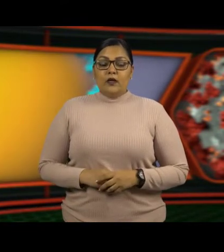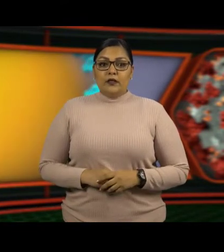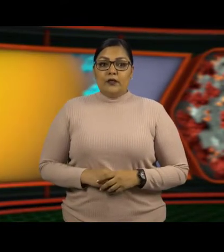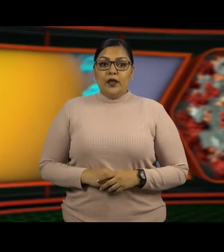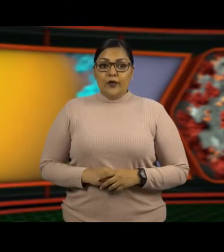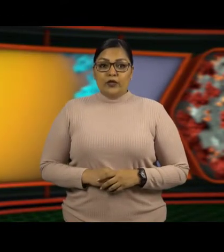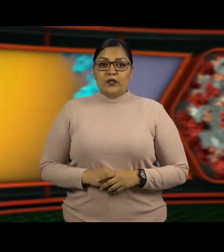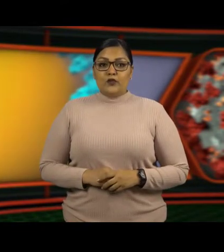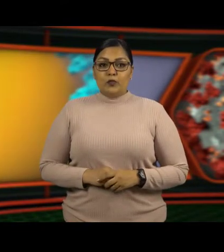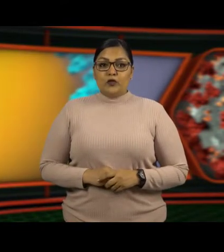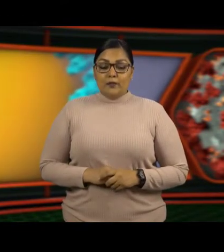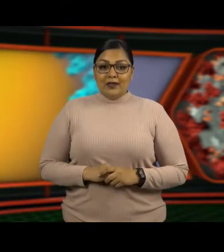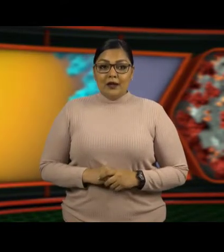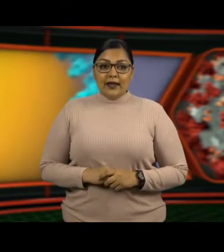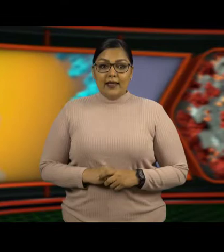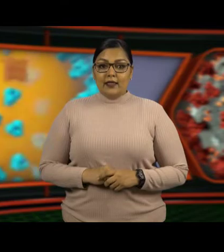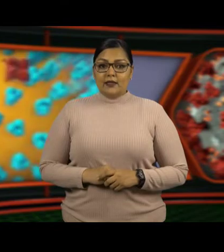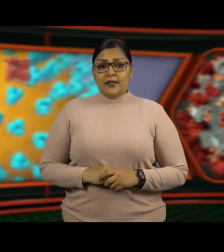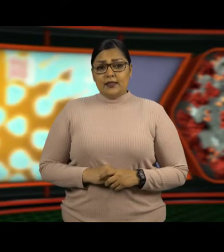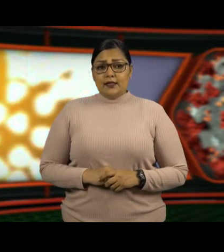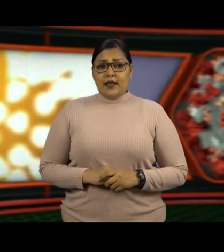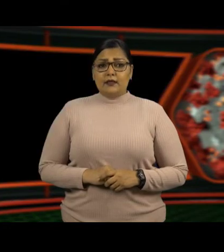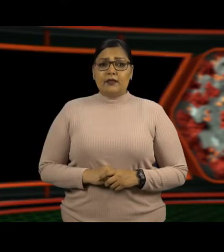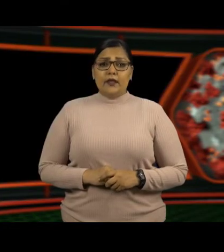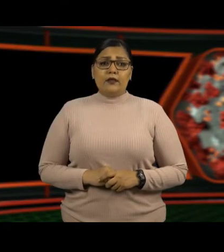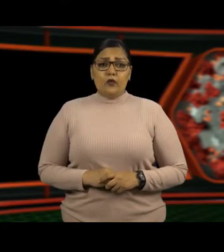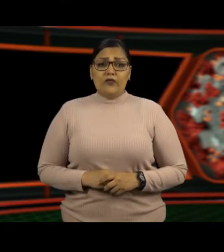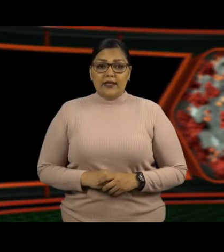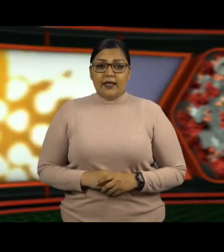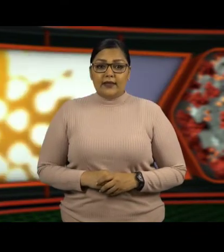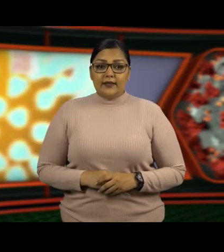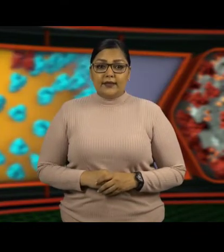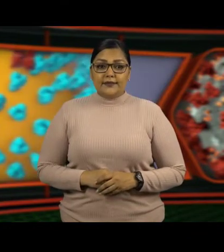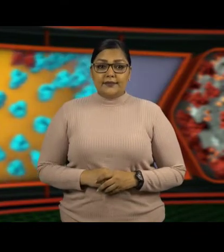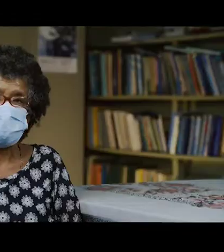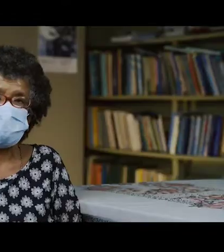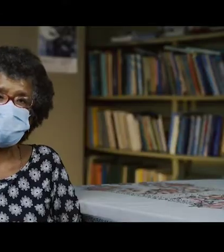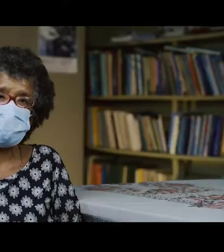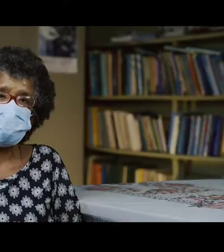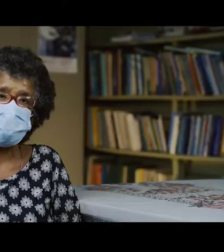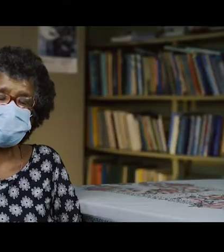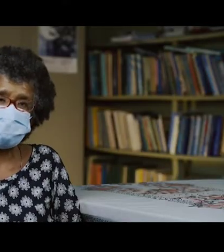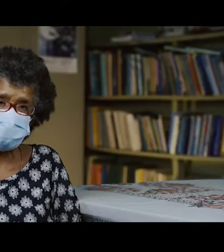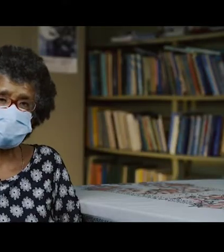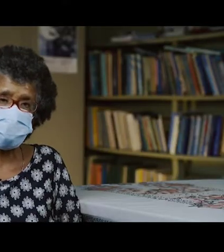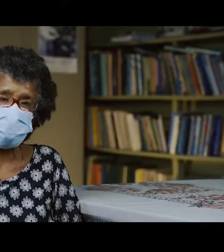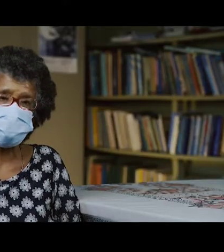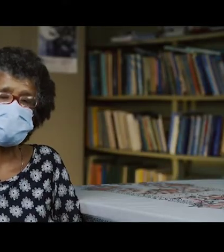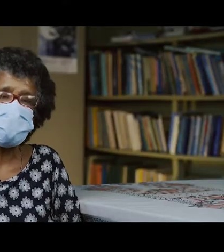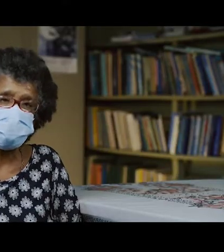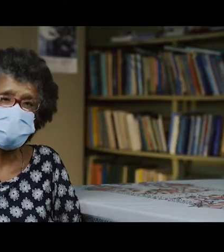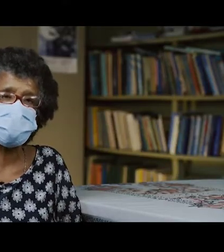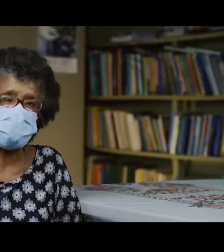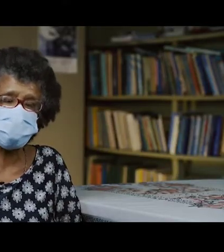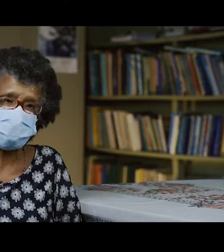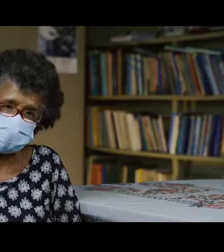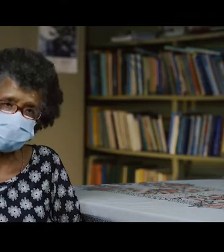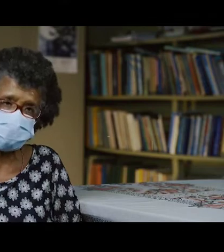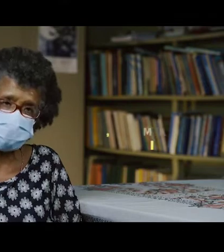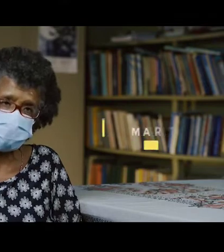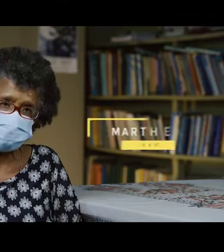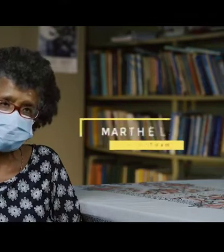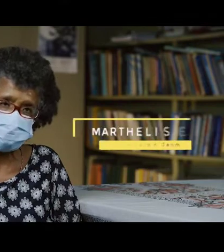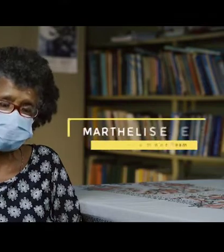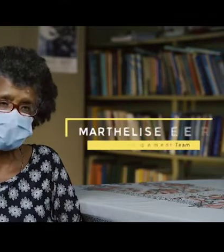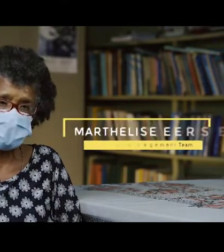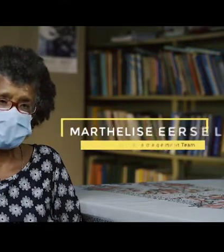Waarom een uitgaansverbod belangrijk is in de strijd tegen COVID-19. Ja, dus het uitgaansverbod geldt van 9 uur 's avonds tot 5